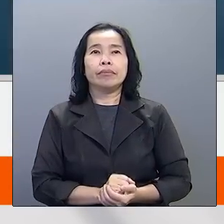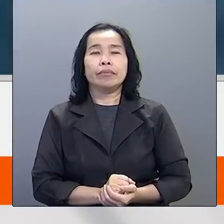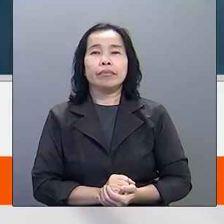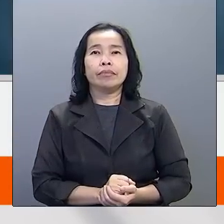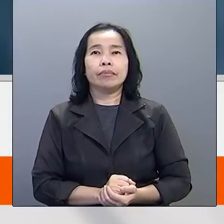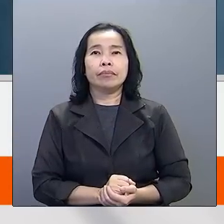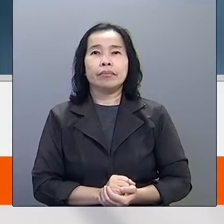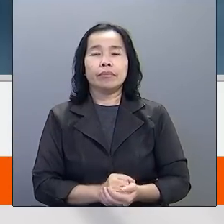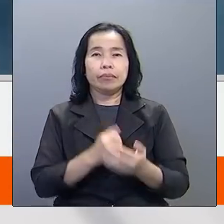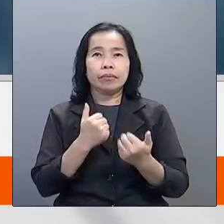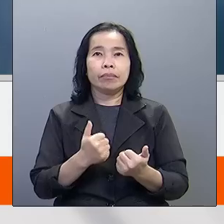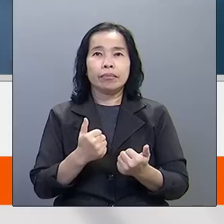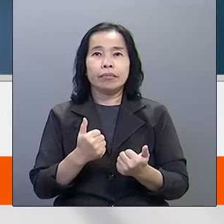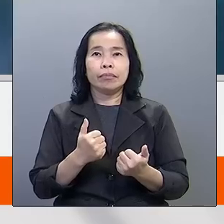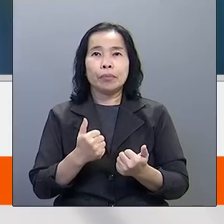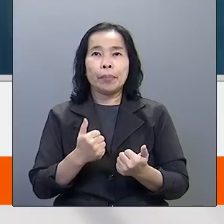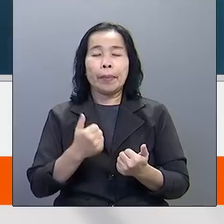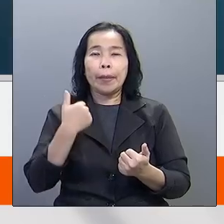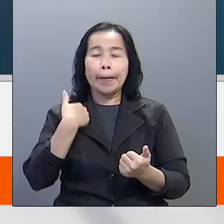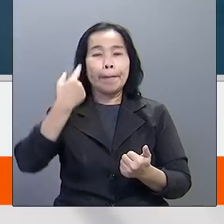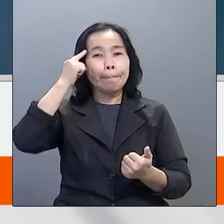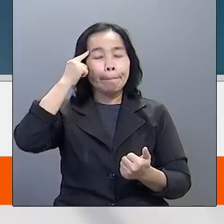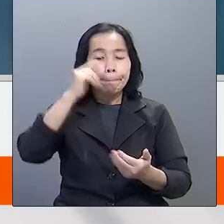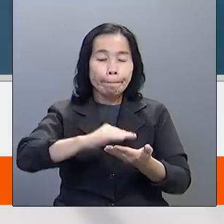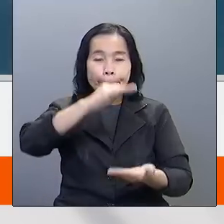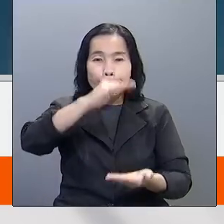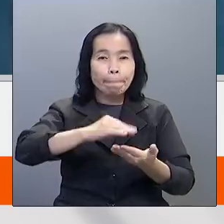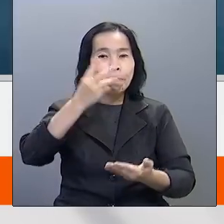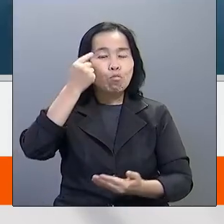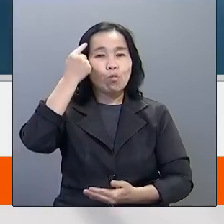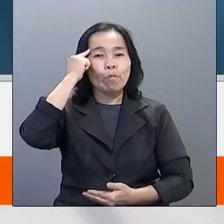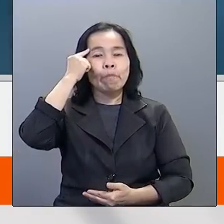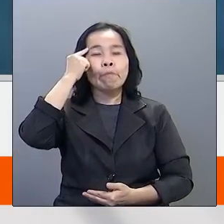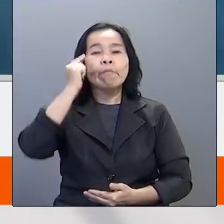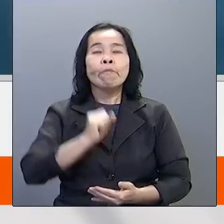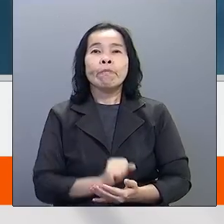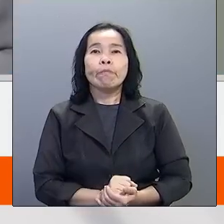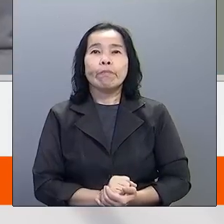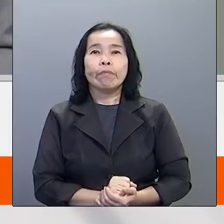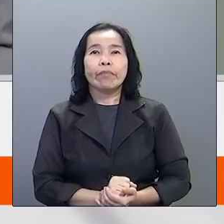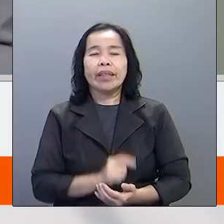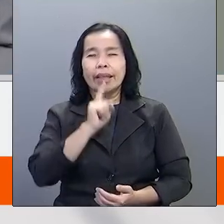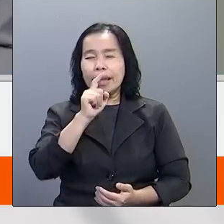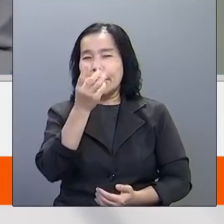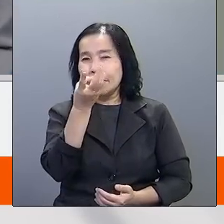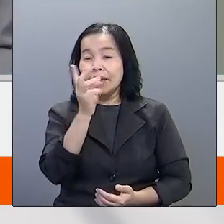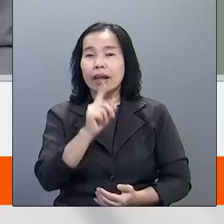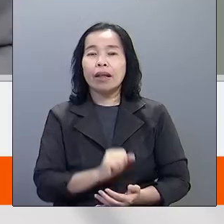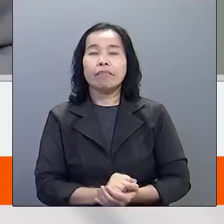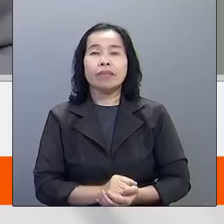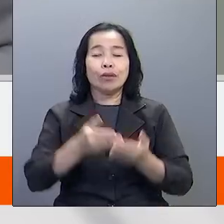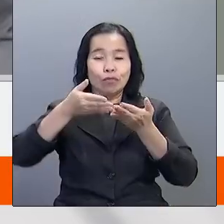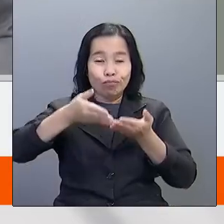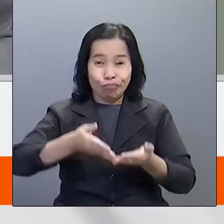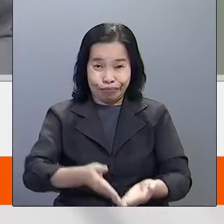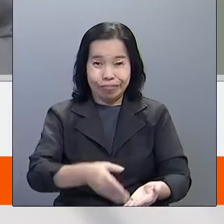เรือยังไม่ได้มีการตรวจสอบว่าจำนวนปริมาณน้ำมันที่เหลืออยู่เป็นปริมาณเท่าไหร่ ค่ะสอบถามอีกนิดนึงค่ะในจุดที่เรือจมเป็นไปได้ไ